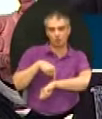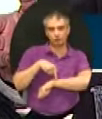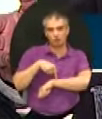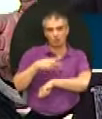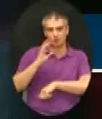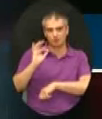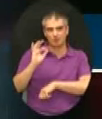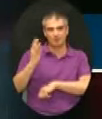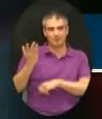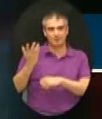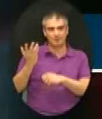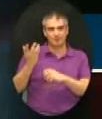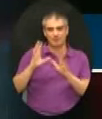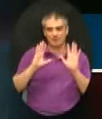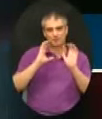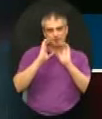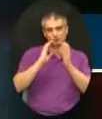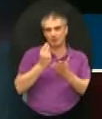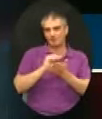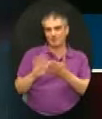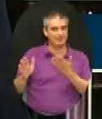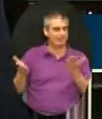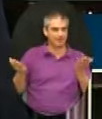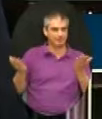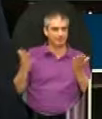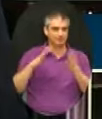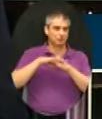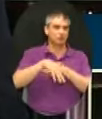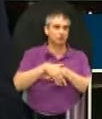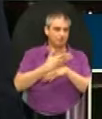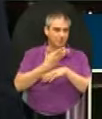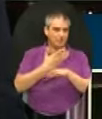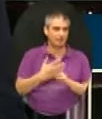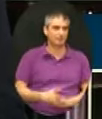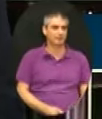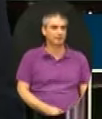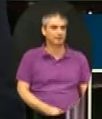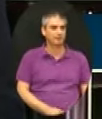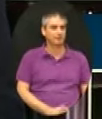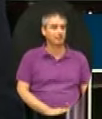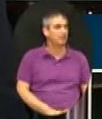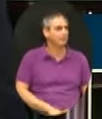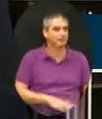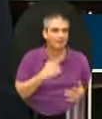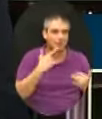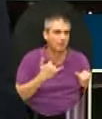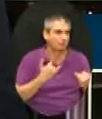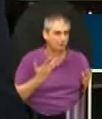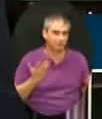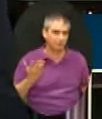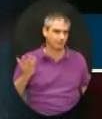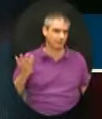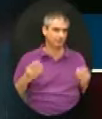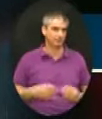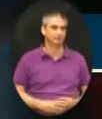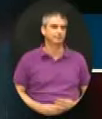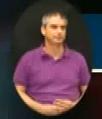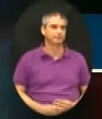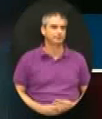שעות של מדיה חינם שהשפיע על ה... עכשיו, אני מדבר לא על הפריימריז. אני מדבר